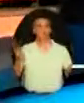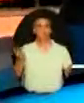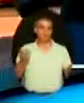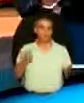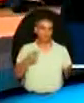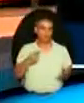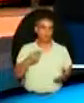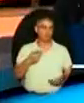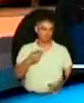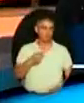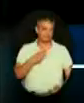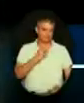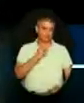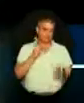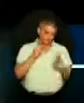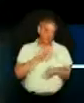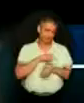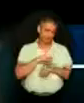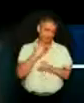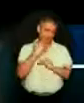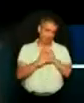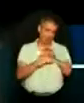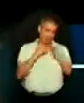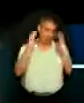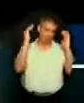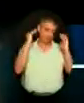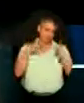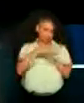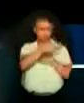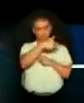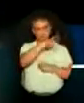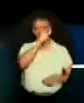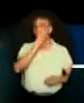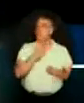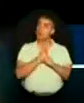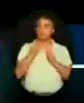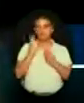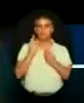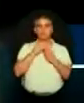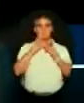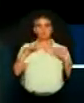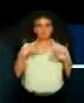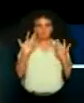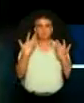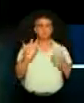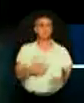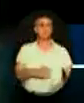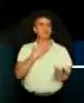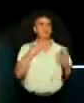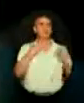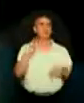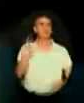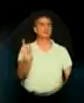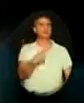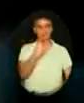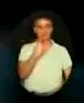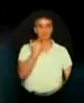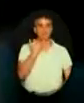הזמן בהדרגה. תודה. זה לא הזמן בהדרגה. אפשר לעשות אותו יותר גדול אם אנחנו נוסיף עוד 10 שנים. תודה